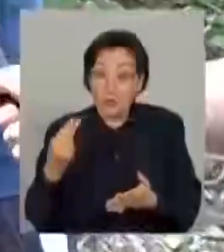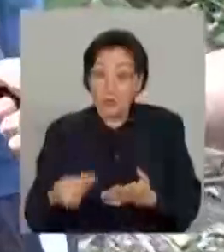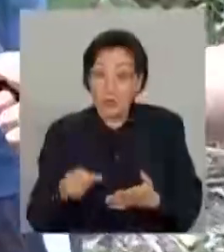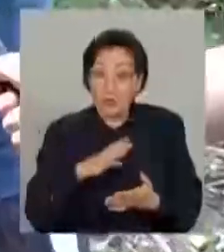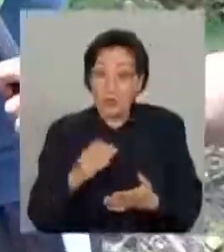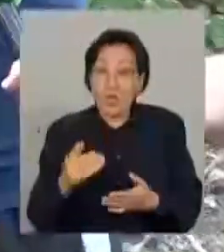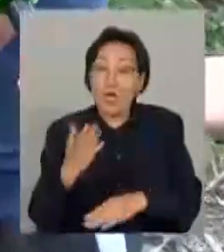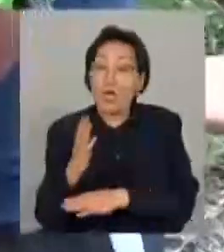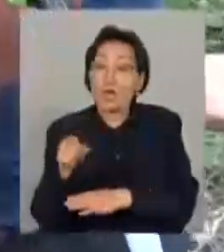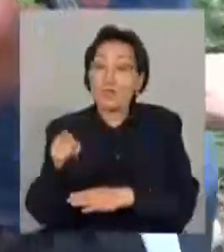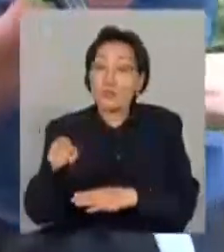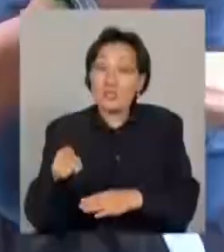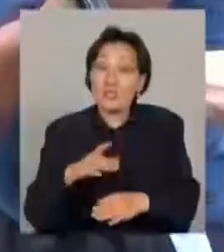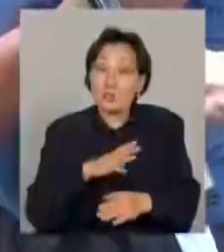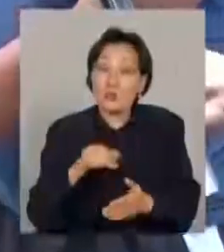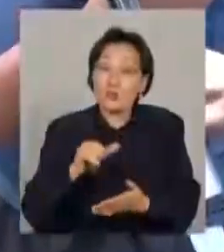марада тұрған.